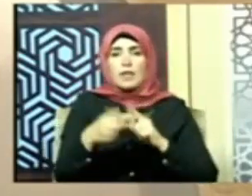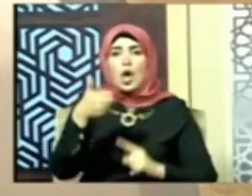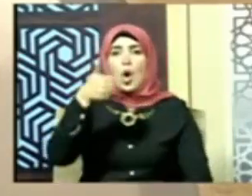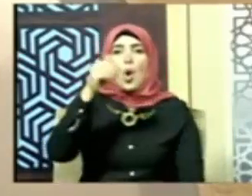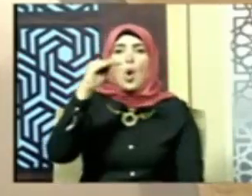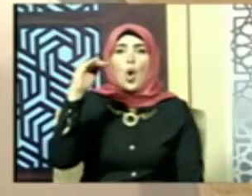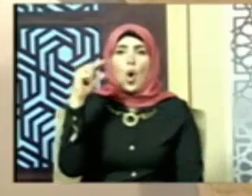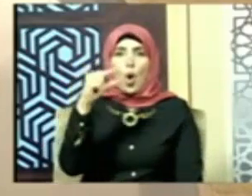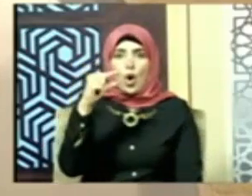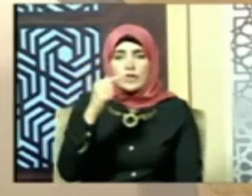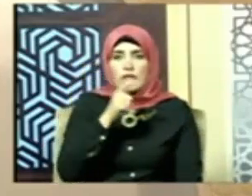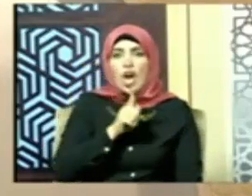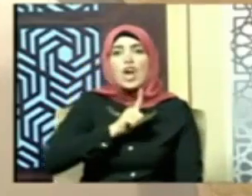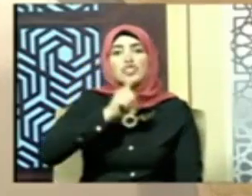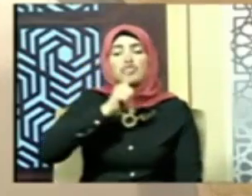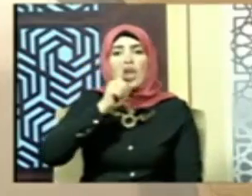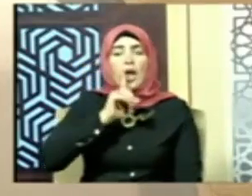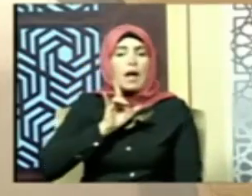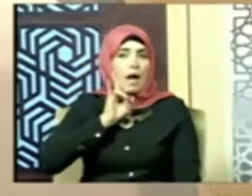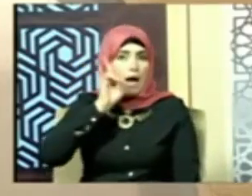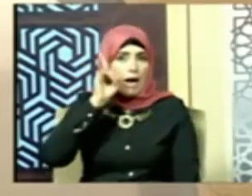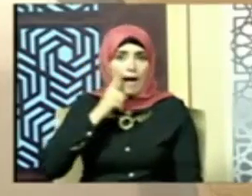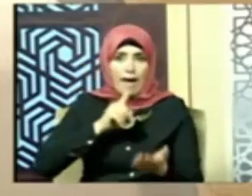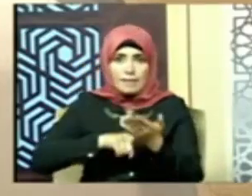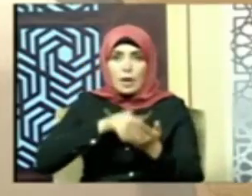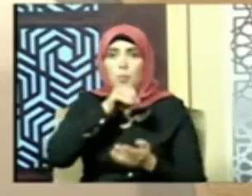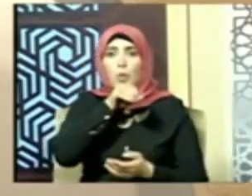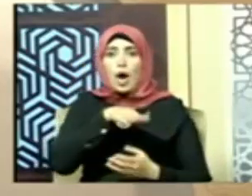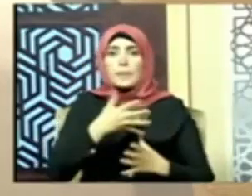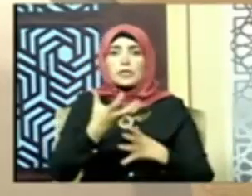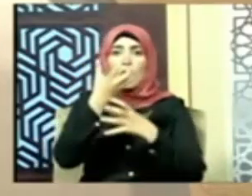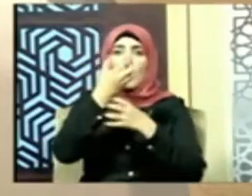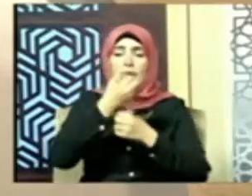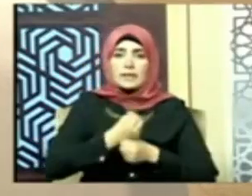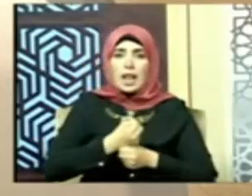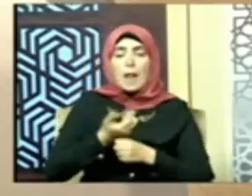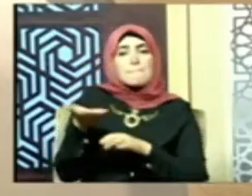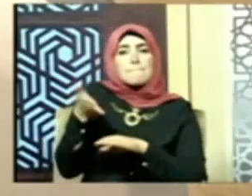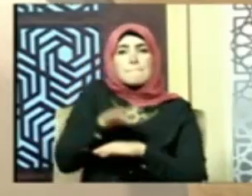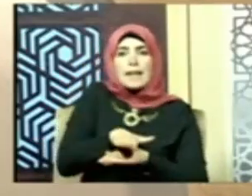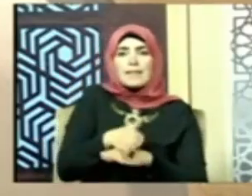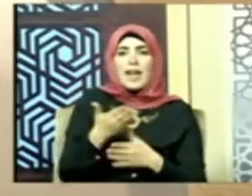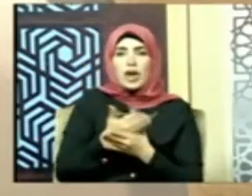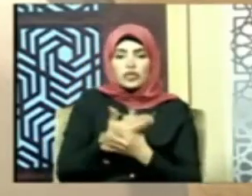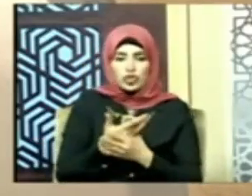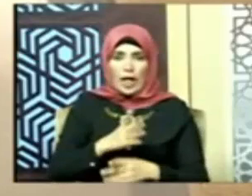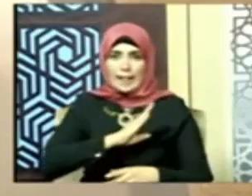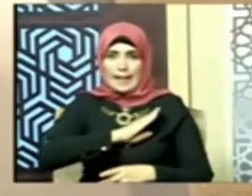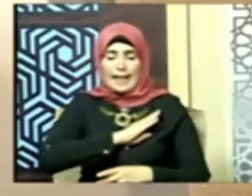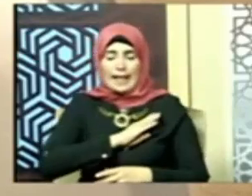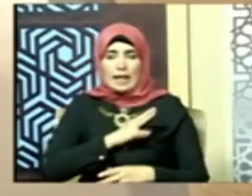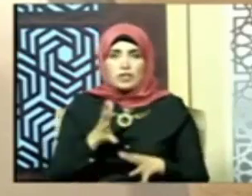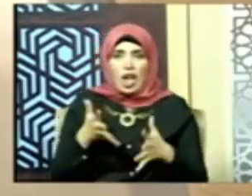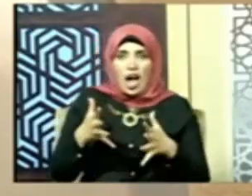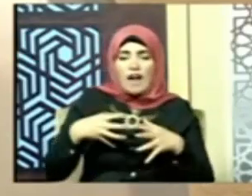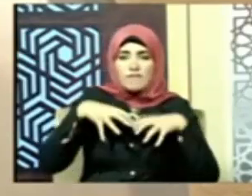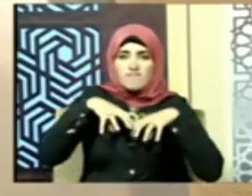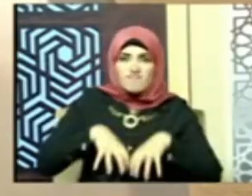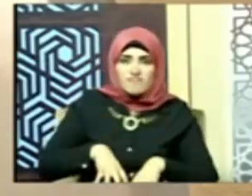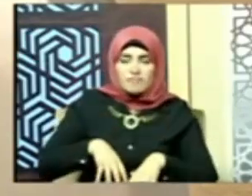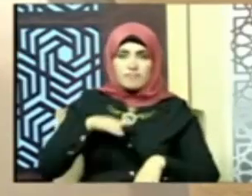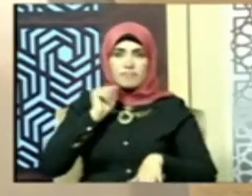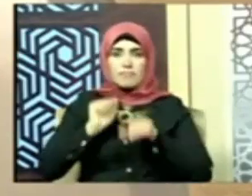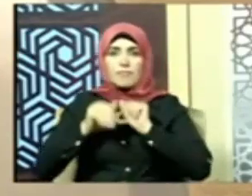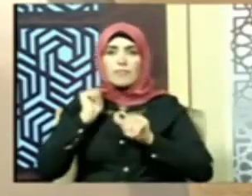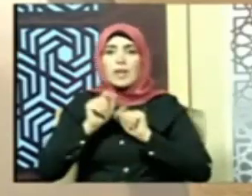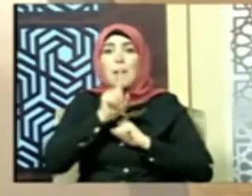النبي صلى الله عليه وسلم قد قتل ليصيب الجيش بالإحباط، لكن وعي الصحابة